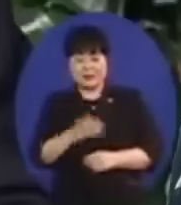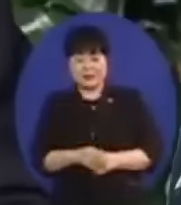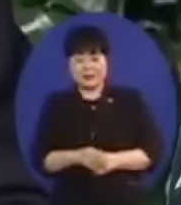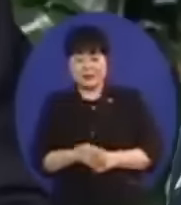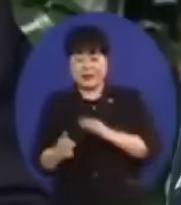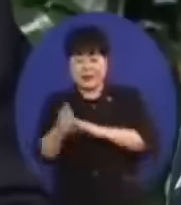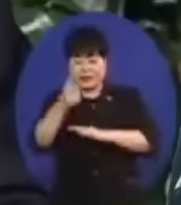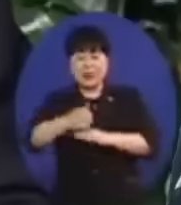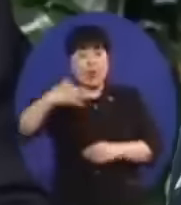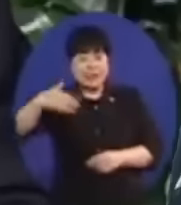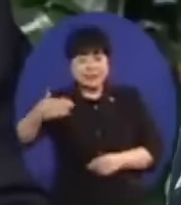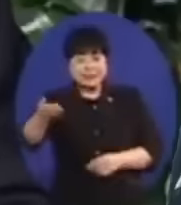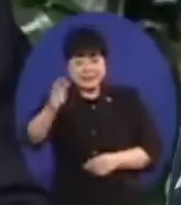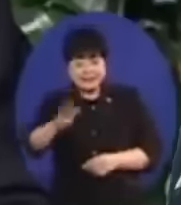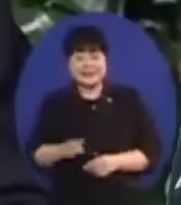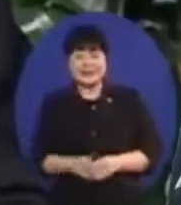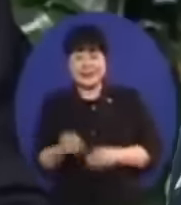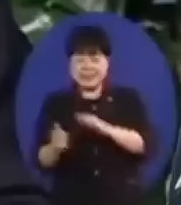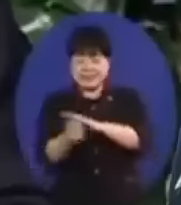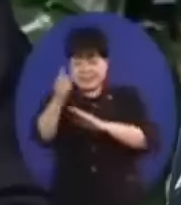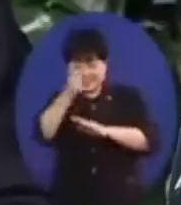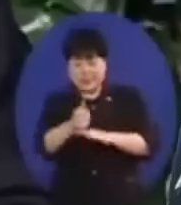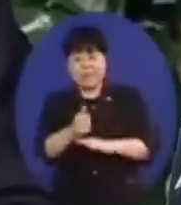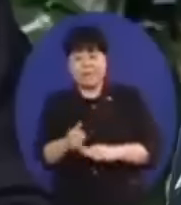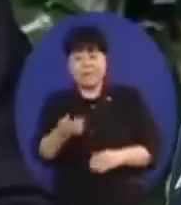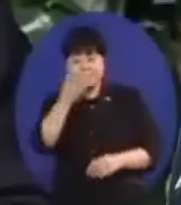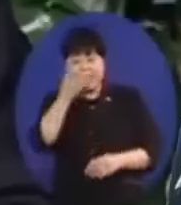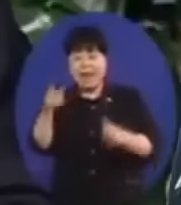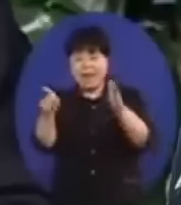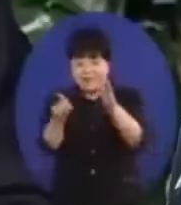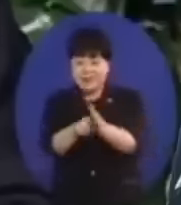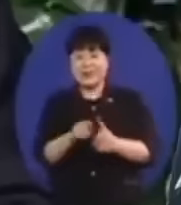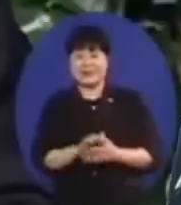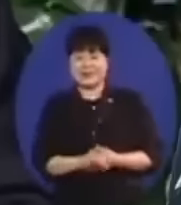아직 성공도 못했어도 크게 성공한 것으로 바라봐야 돼요.